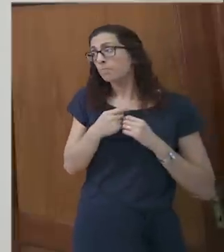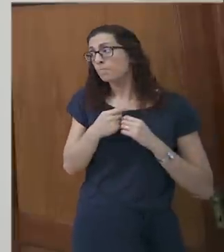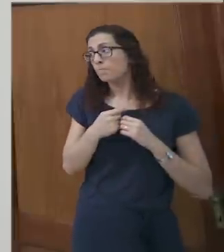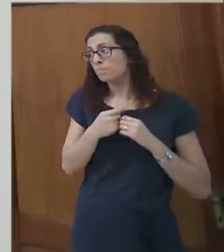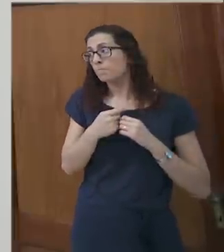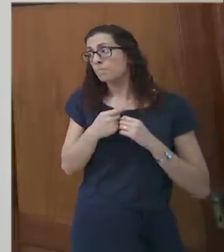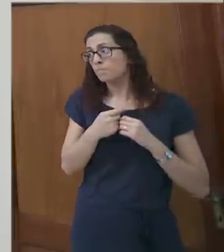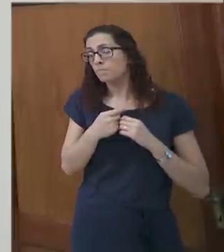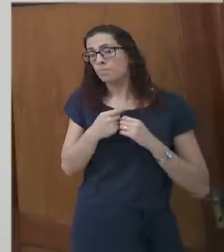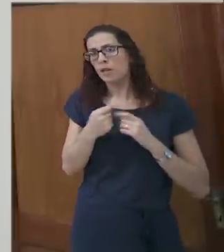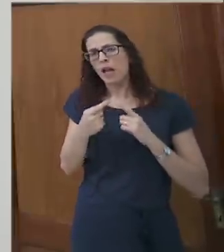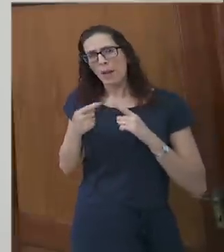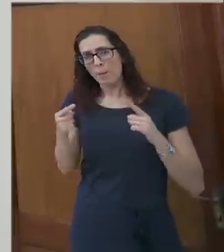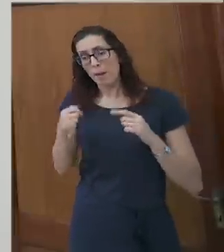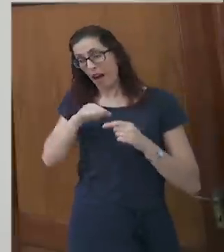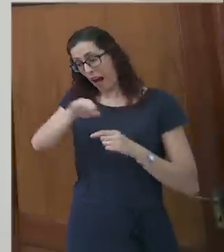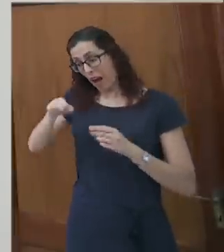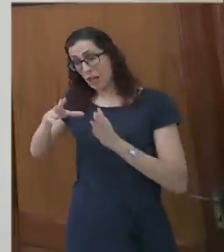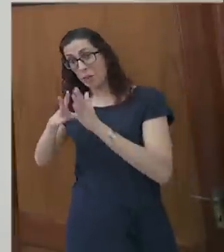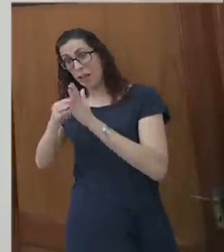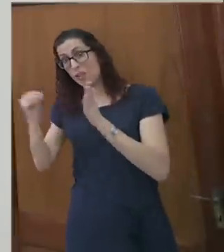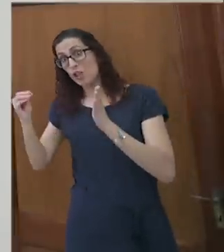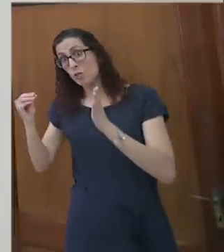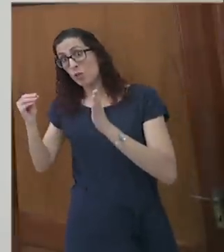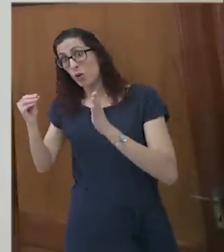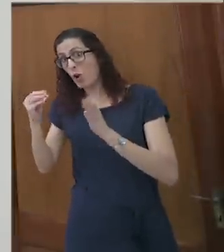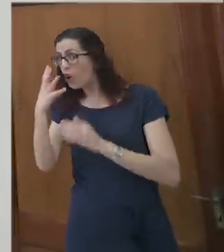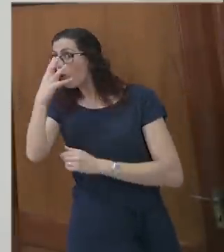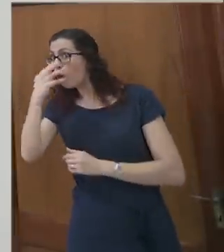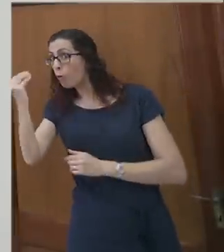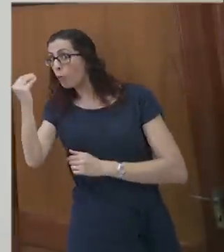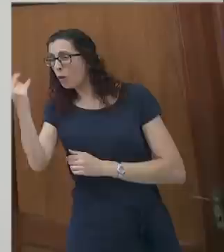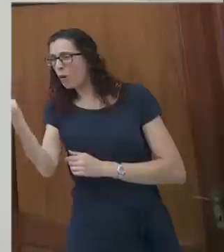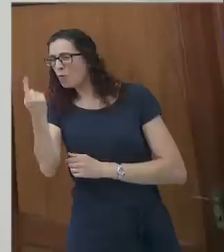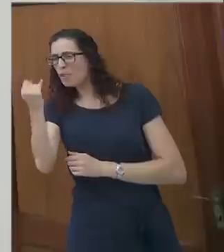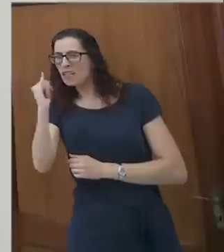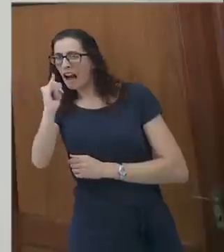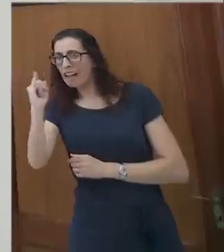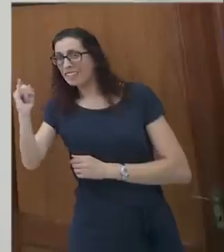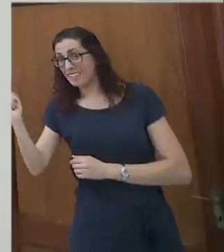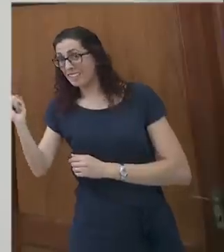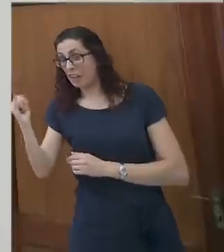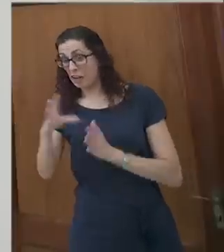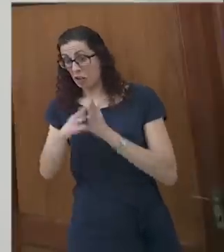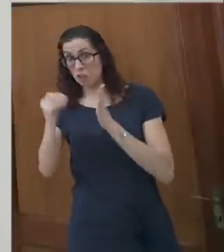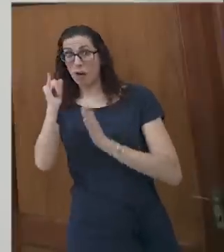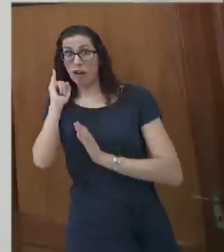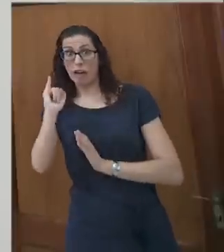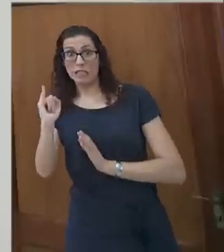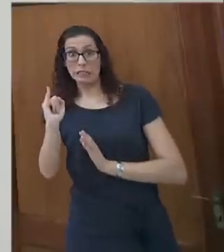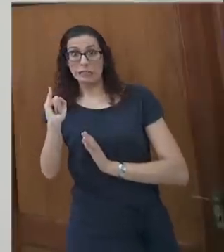bħal bqija, bħal dawn li qed ngħid jagħmlu ħsara bħal dawn